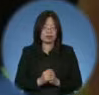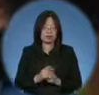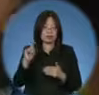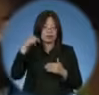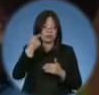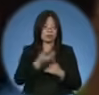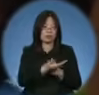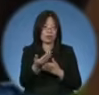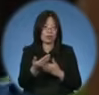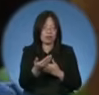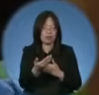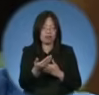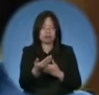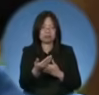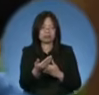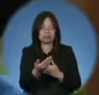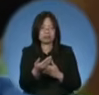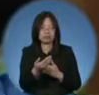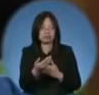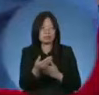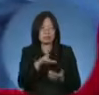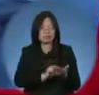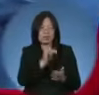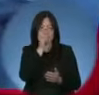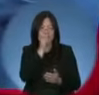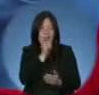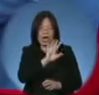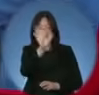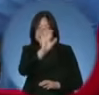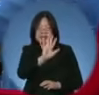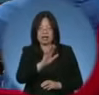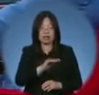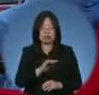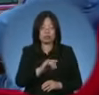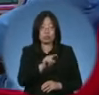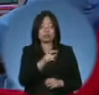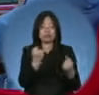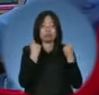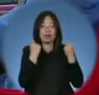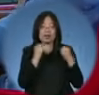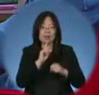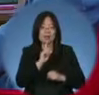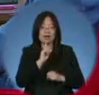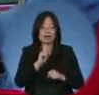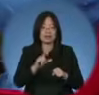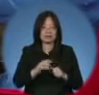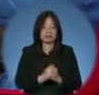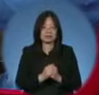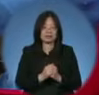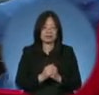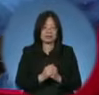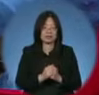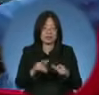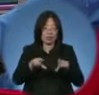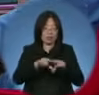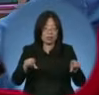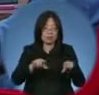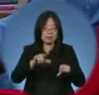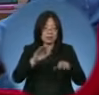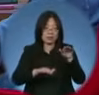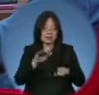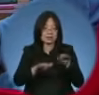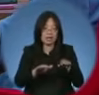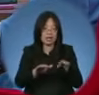그다음에 너희들이 비정상이 아니다. 그렇죠. 그렇죠. 정상이다. 이게 우리가 표준 편차 그래프에서 양쪽 5%